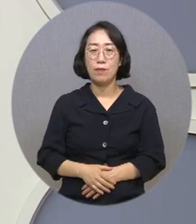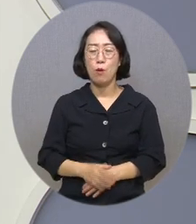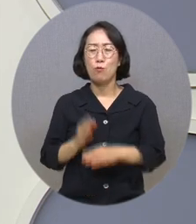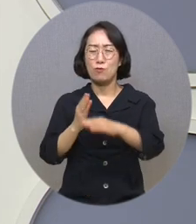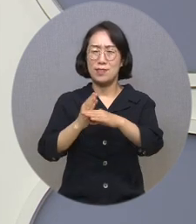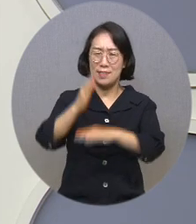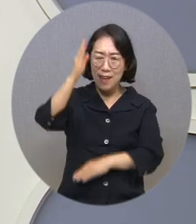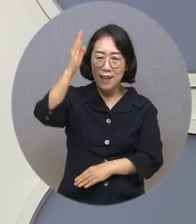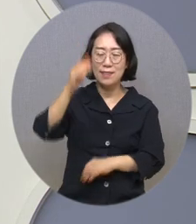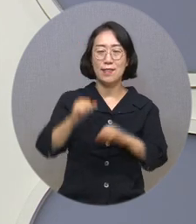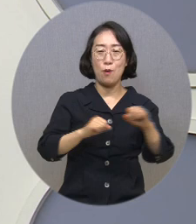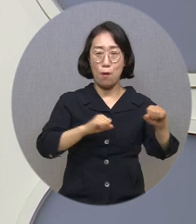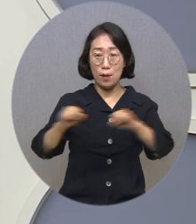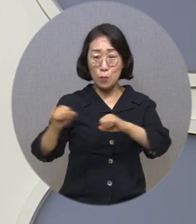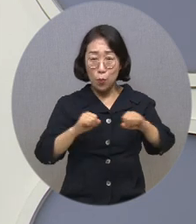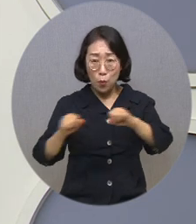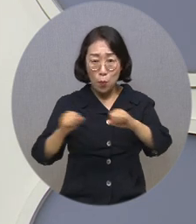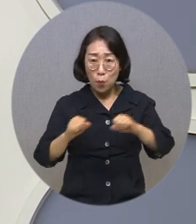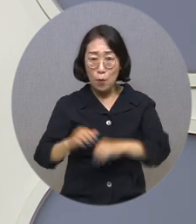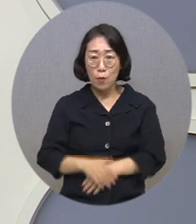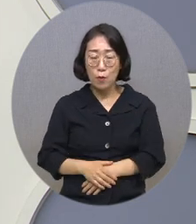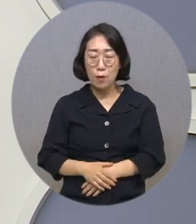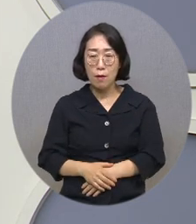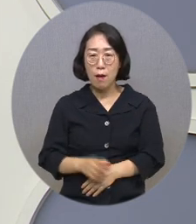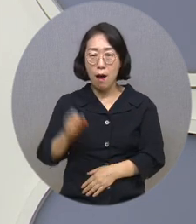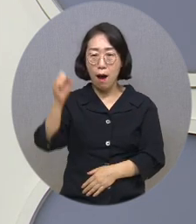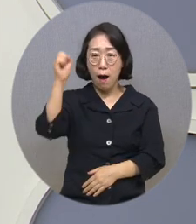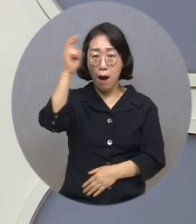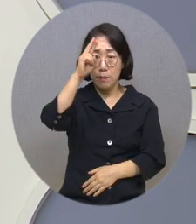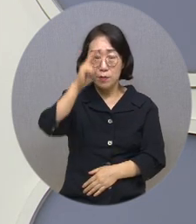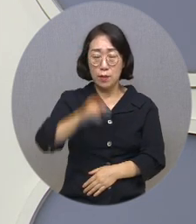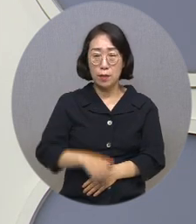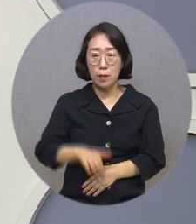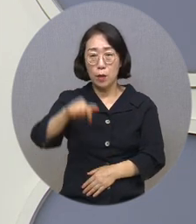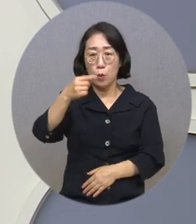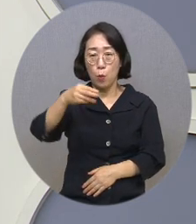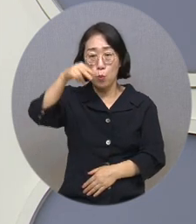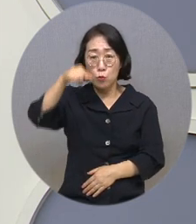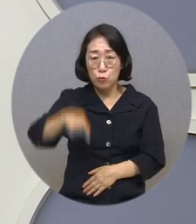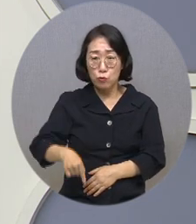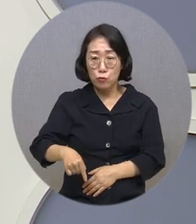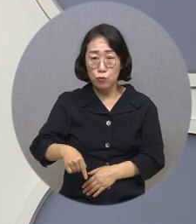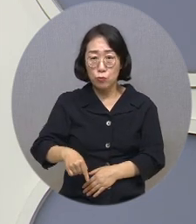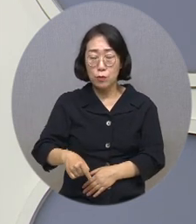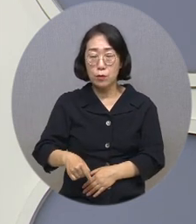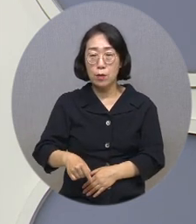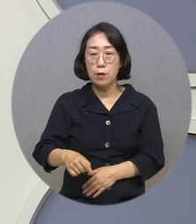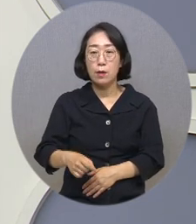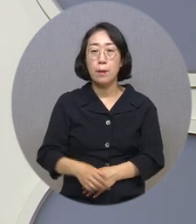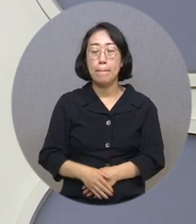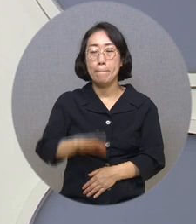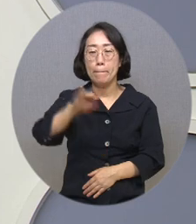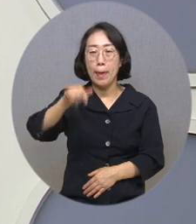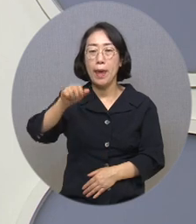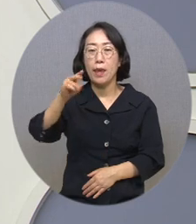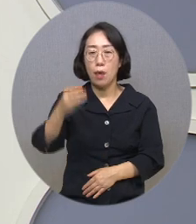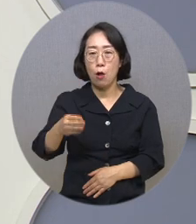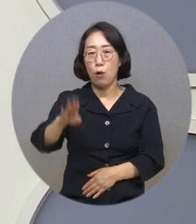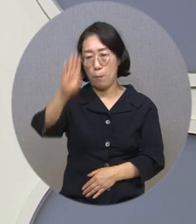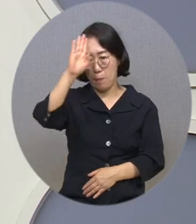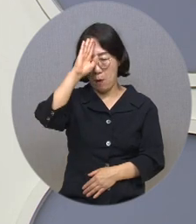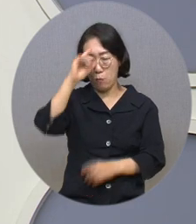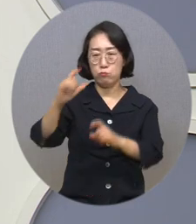무리를 하다가 제가 이제 급성 골수성이라는 어허. 백혈병이라는 진단을 받았습니다. 그래서